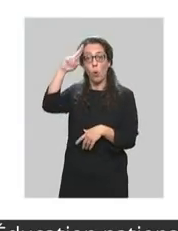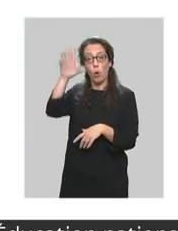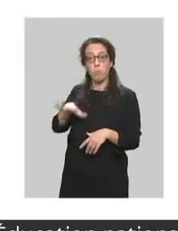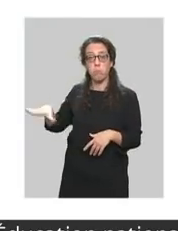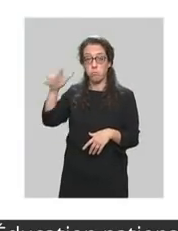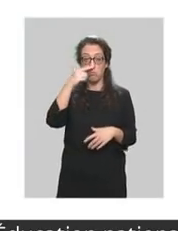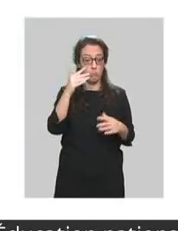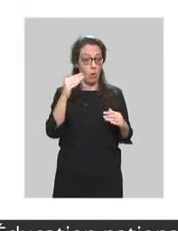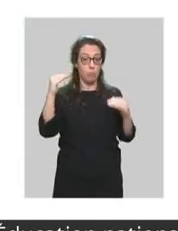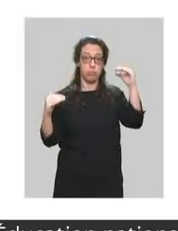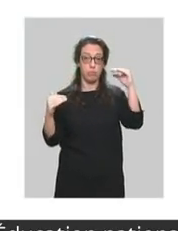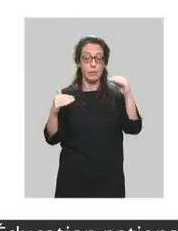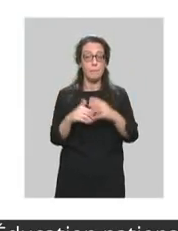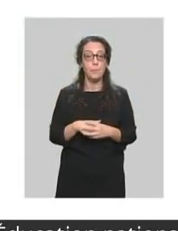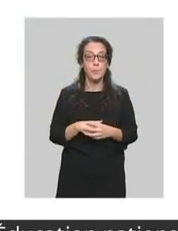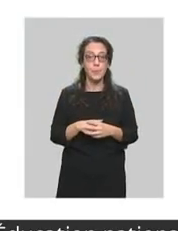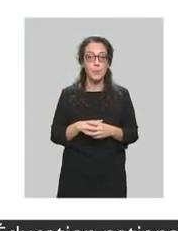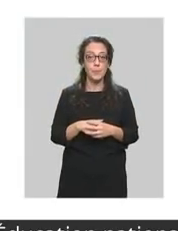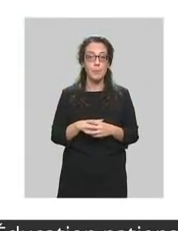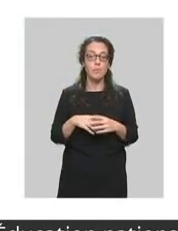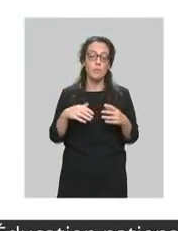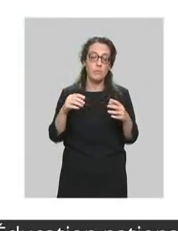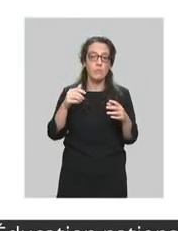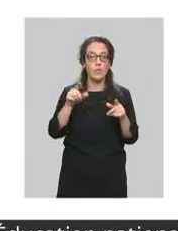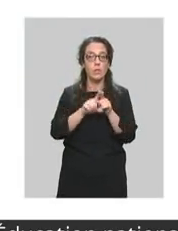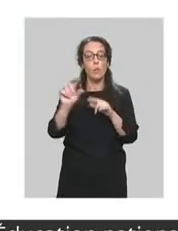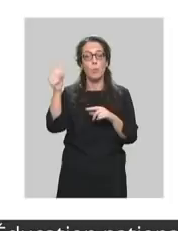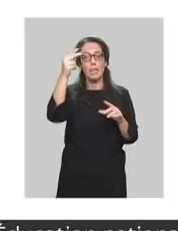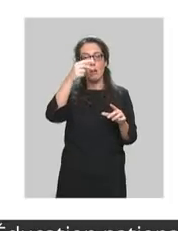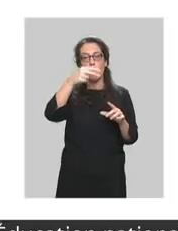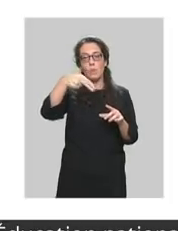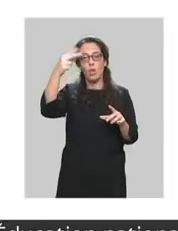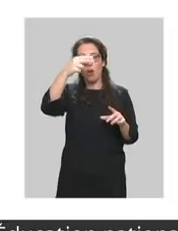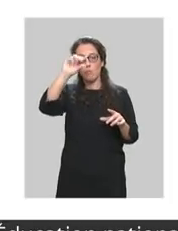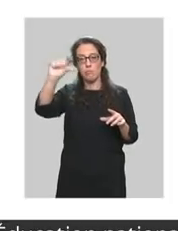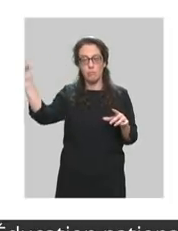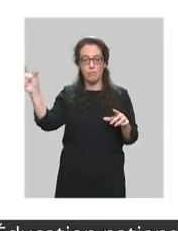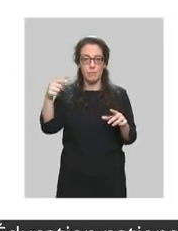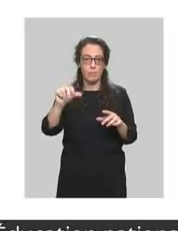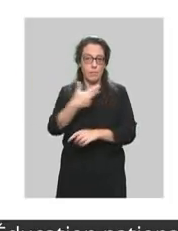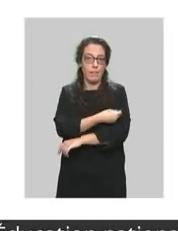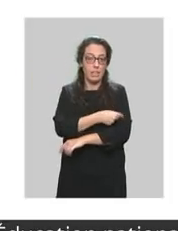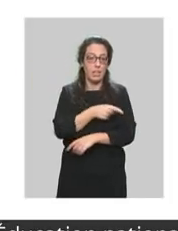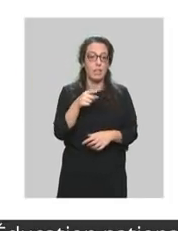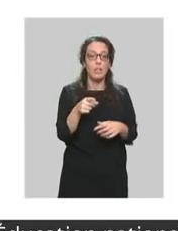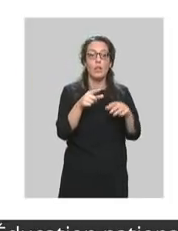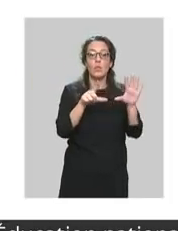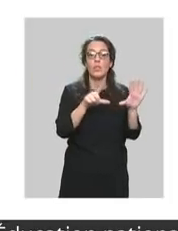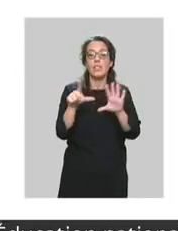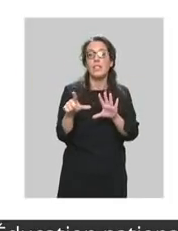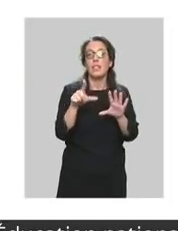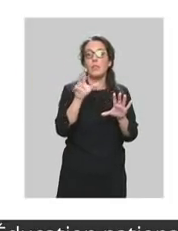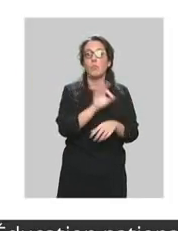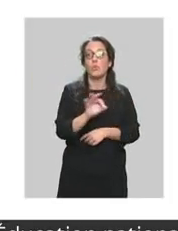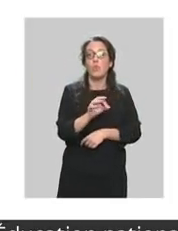cette classe d'âge, derrière la péninsule ibérique. Nous avons ainsi 77% de primo-vaccinés et 75% avec un